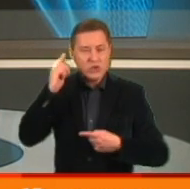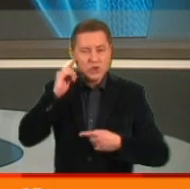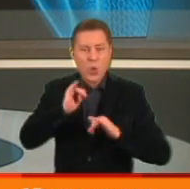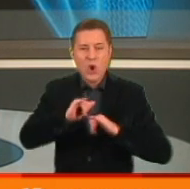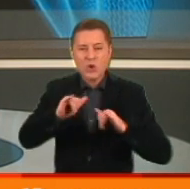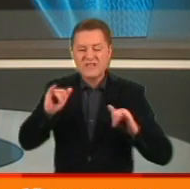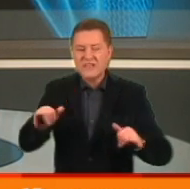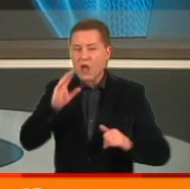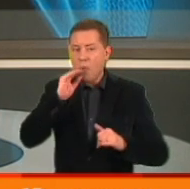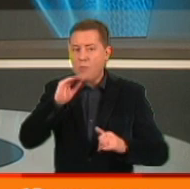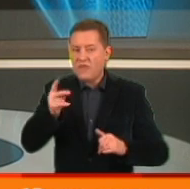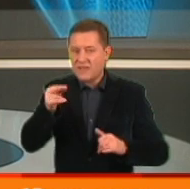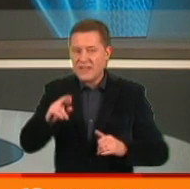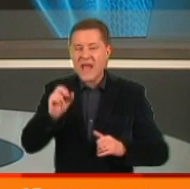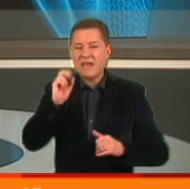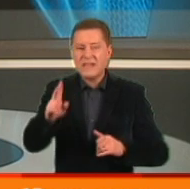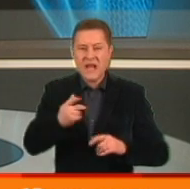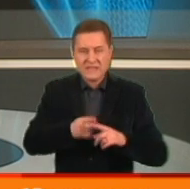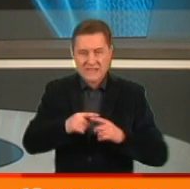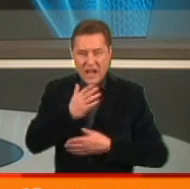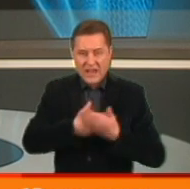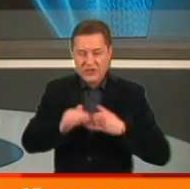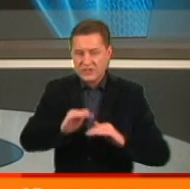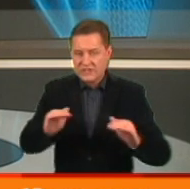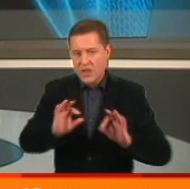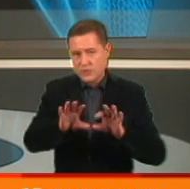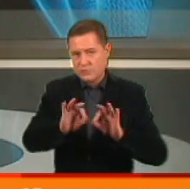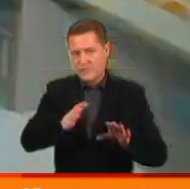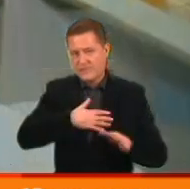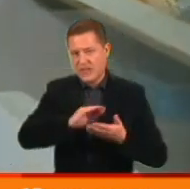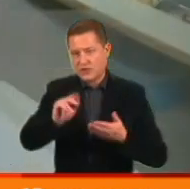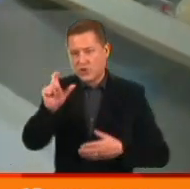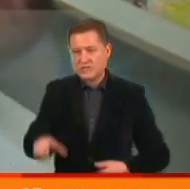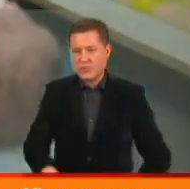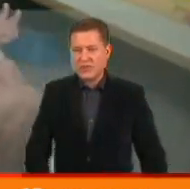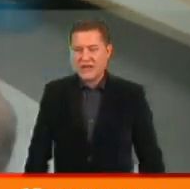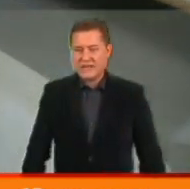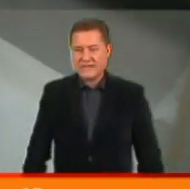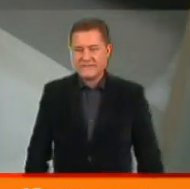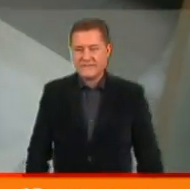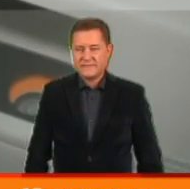Як застаріла система калічить дітей, Ірина Стороженко розповість.